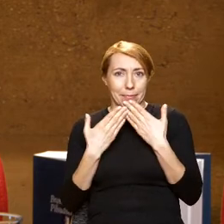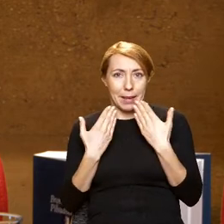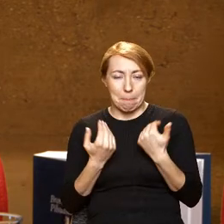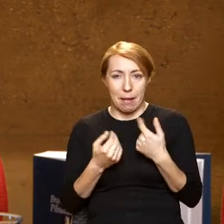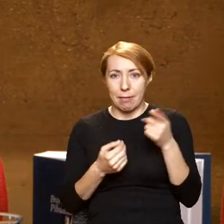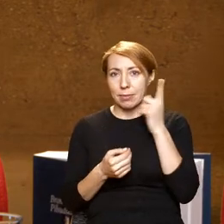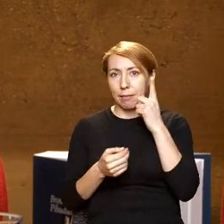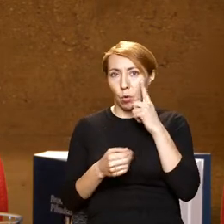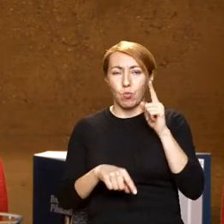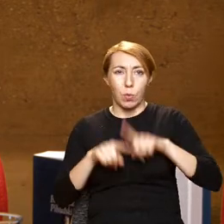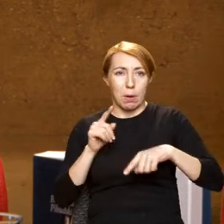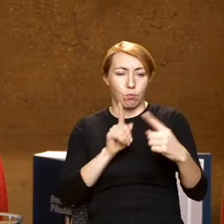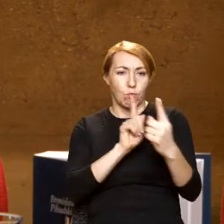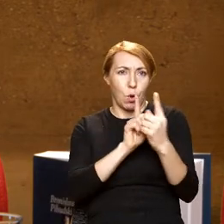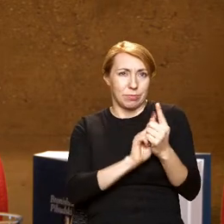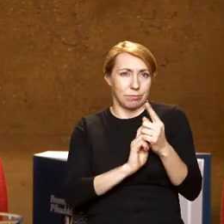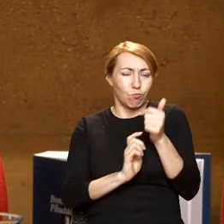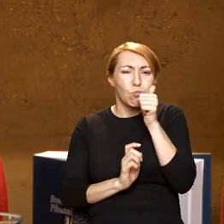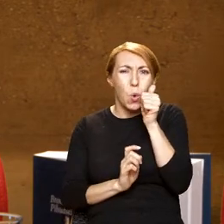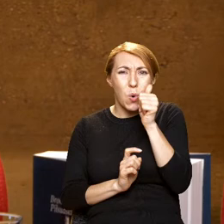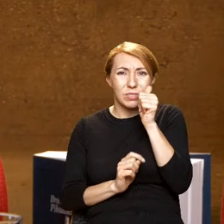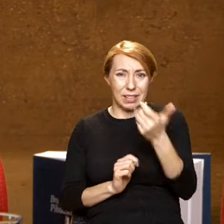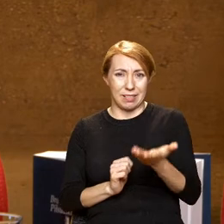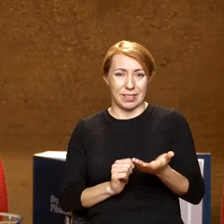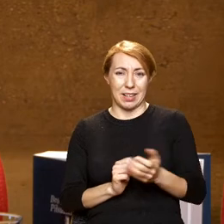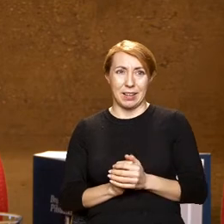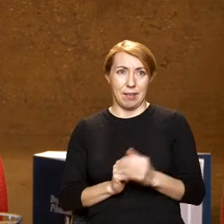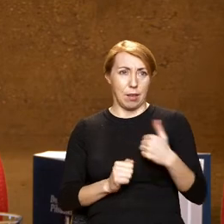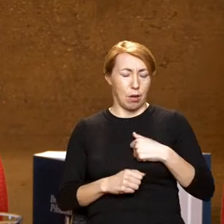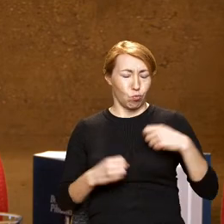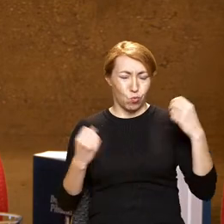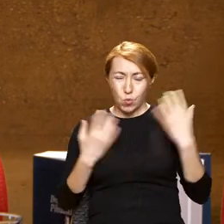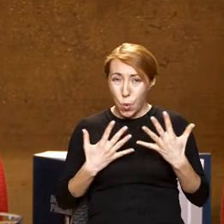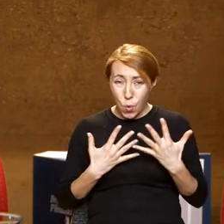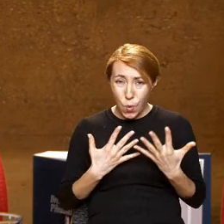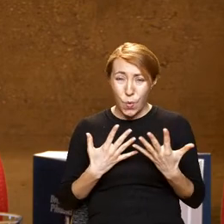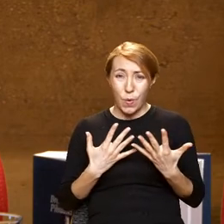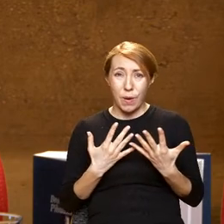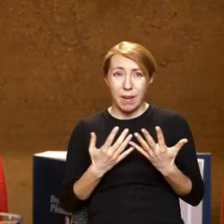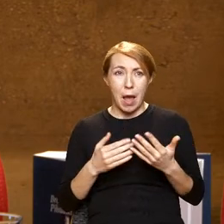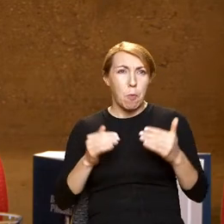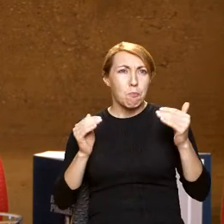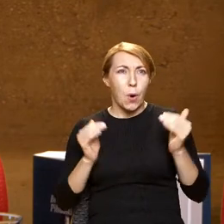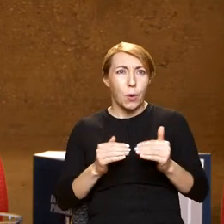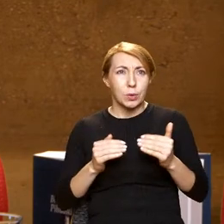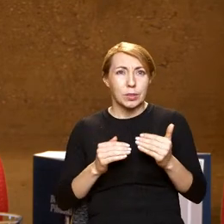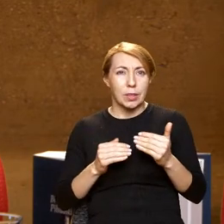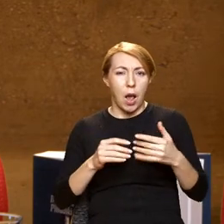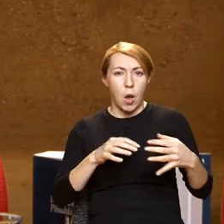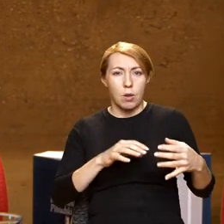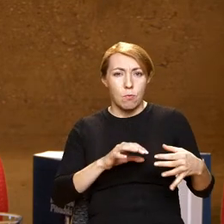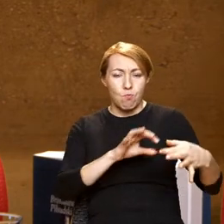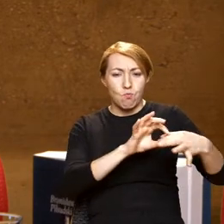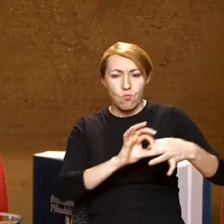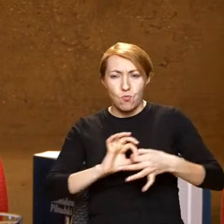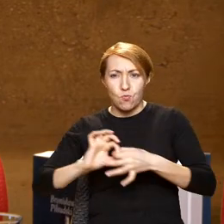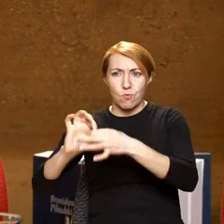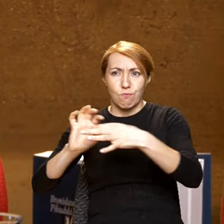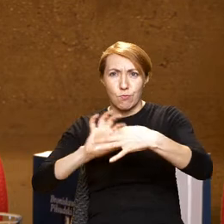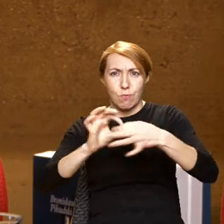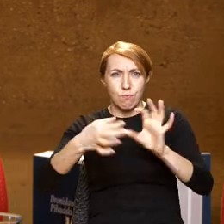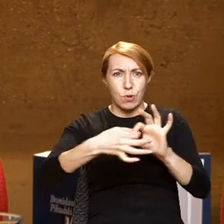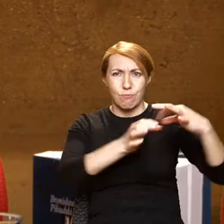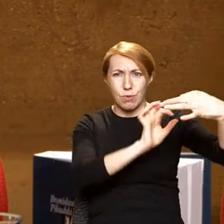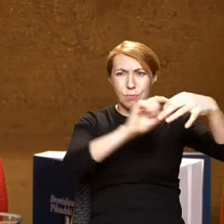telefonów, oni się spotykali codziennie. Ja byłam w szoku, jaką można mieć sieć interakcji